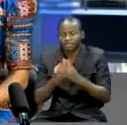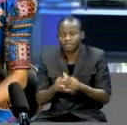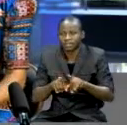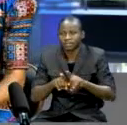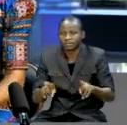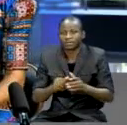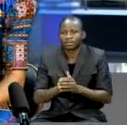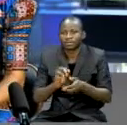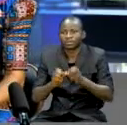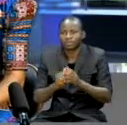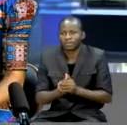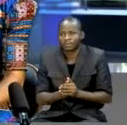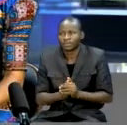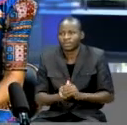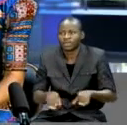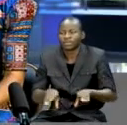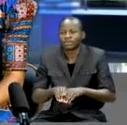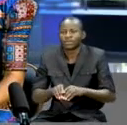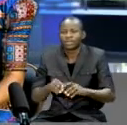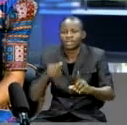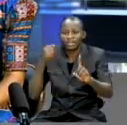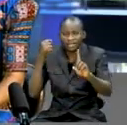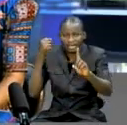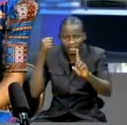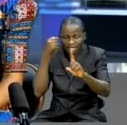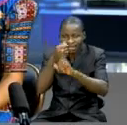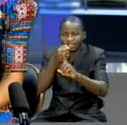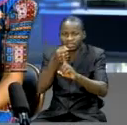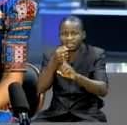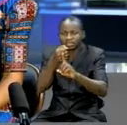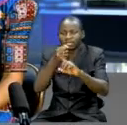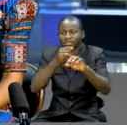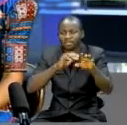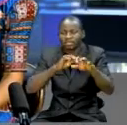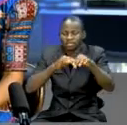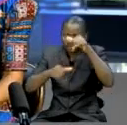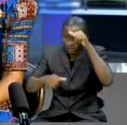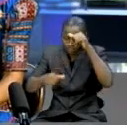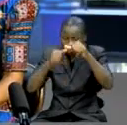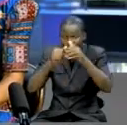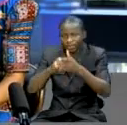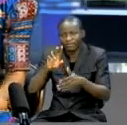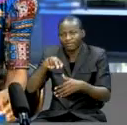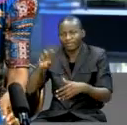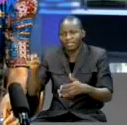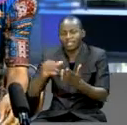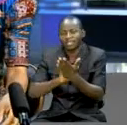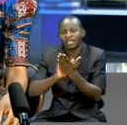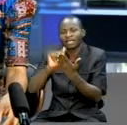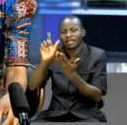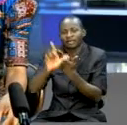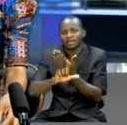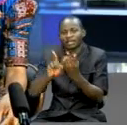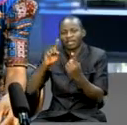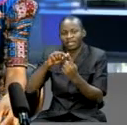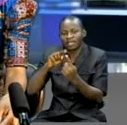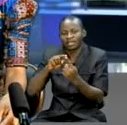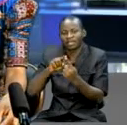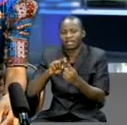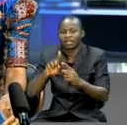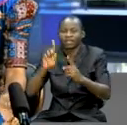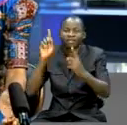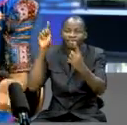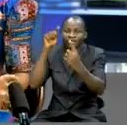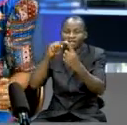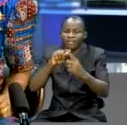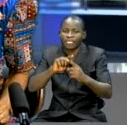circonstances, hein, il faut le dire, autour de l'accident ferroviaire qui a eu lieu, je vous rappelle, le 22 avril dernier à Katongola vers Kamina. C'est